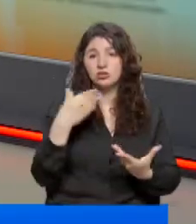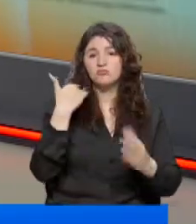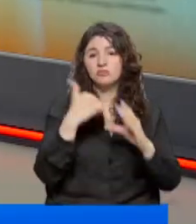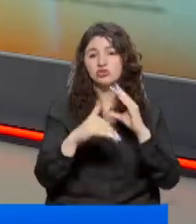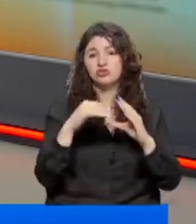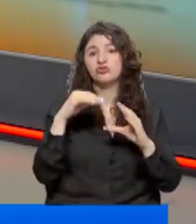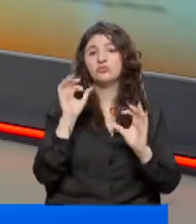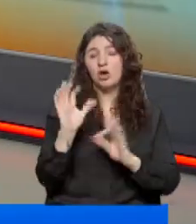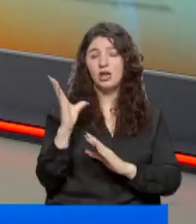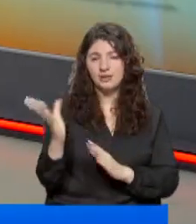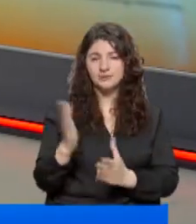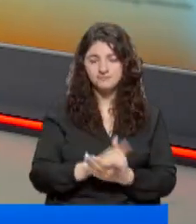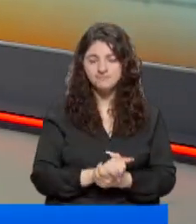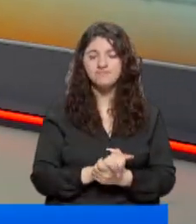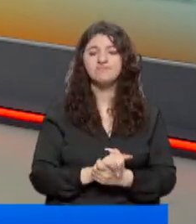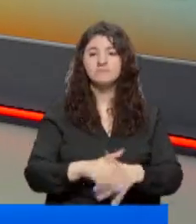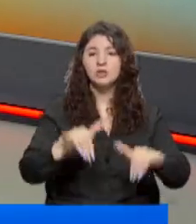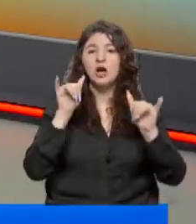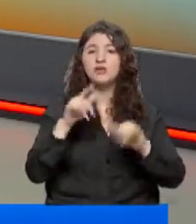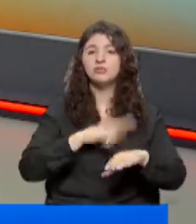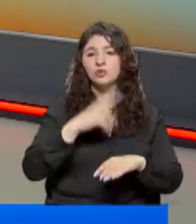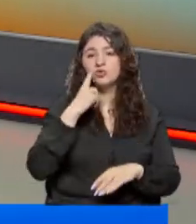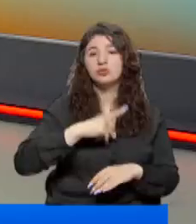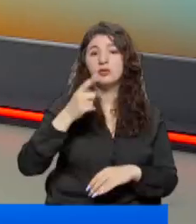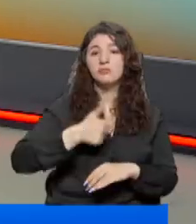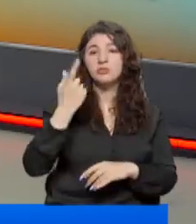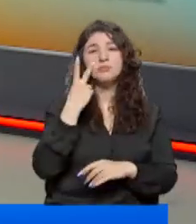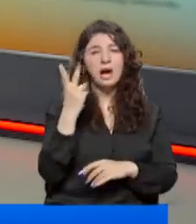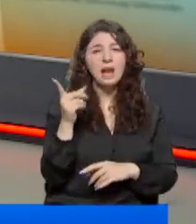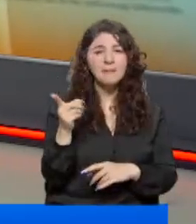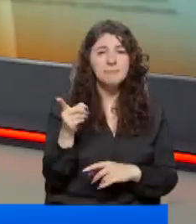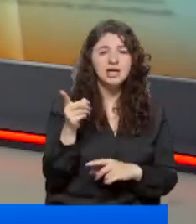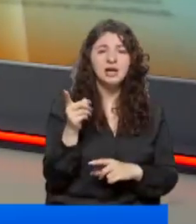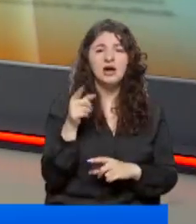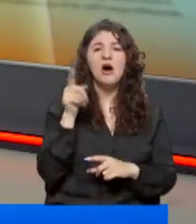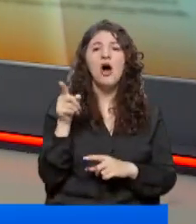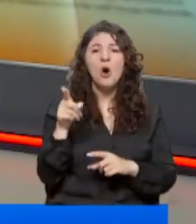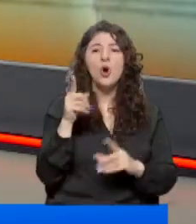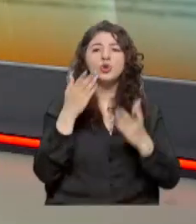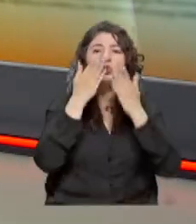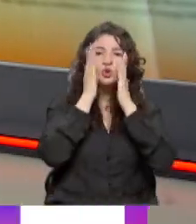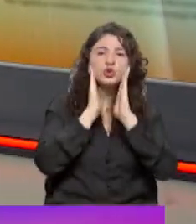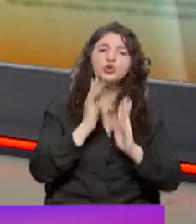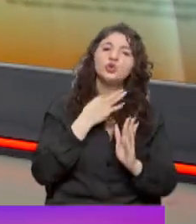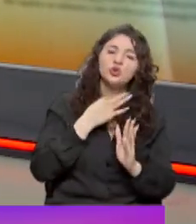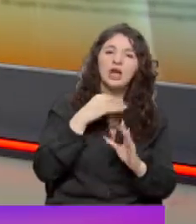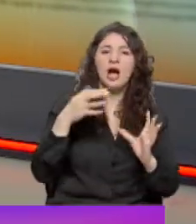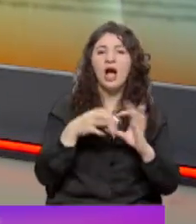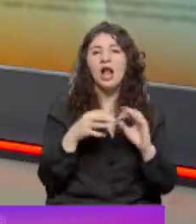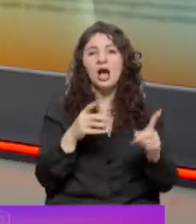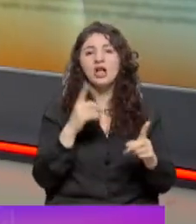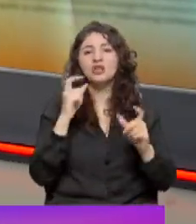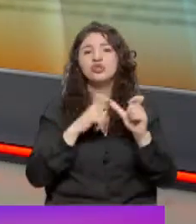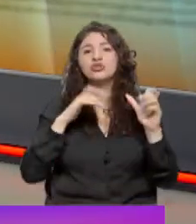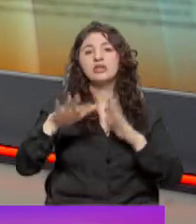mesajlar böyleydi aynı zamanda Cumhurbaşkanı Bir bakalım mı o şükürle ilgili sosyal